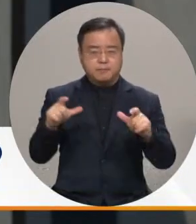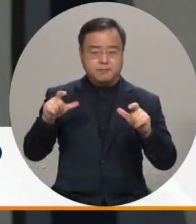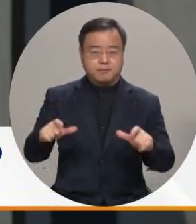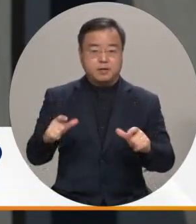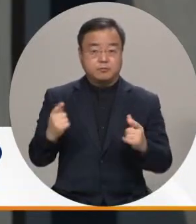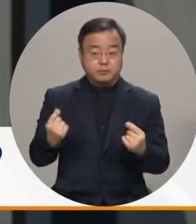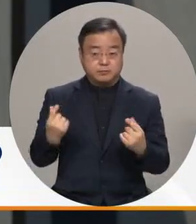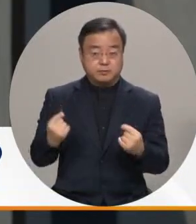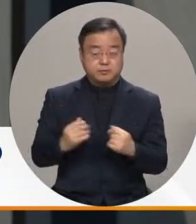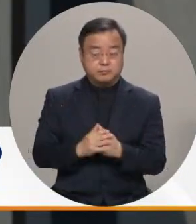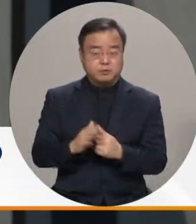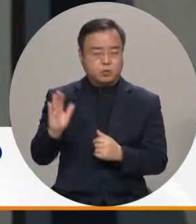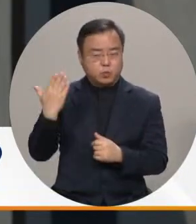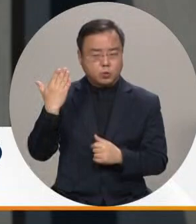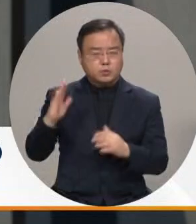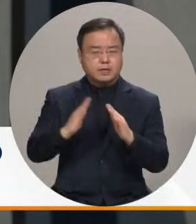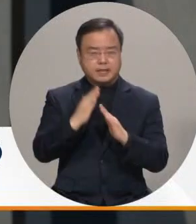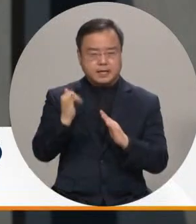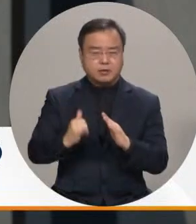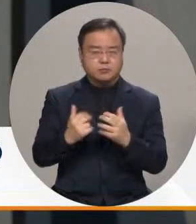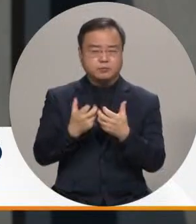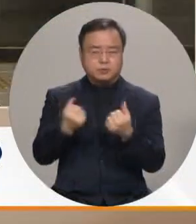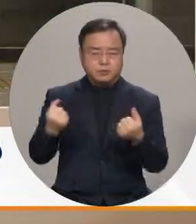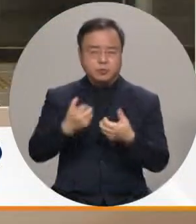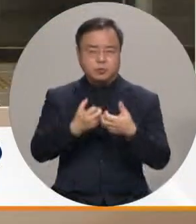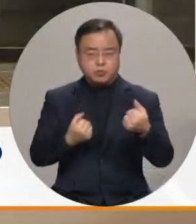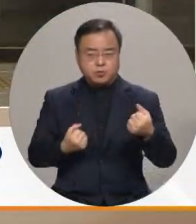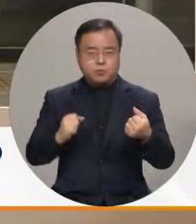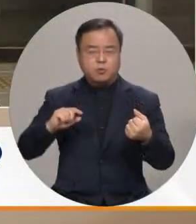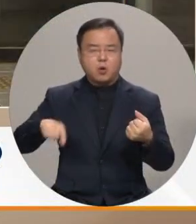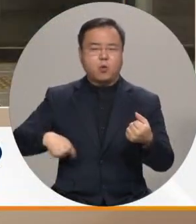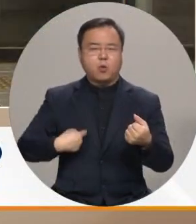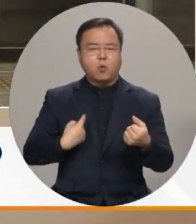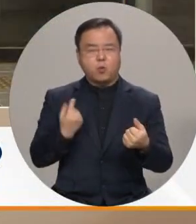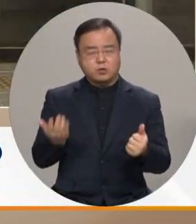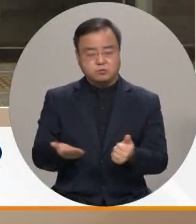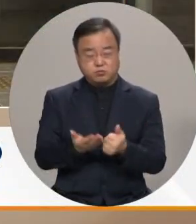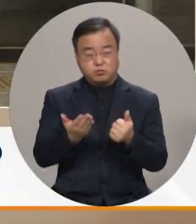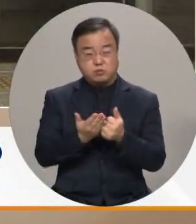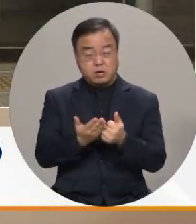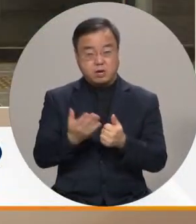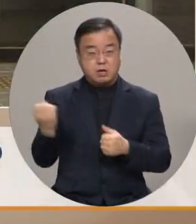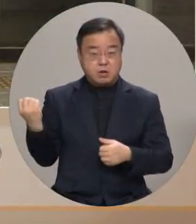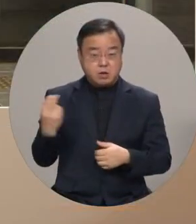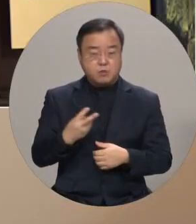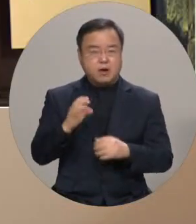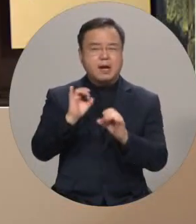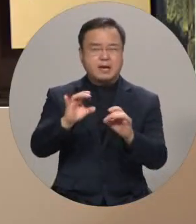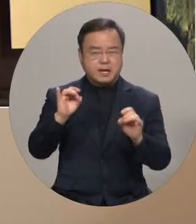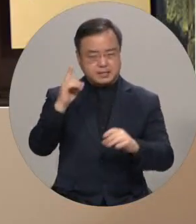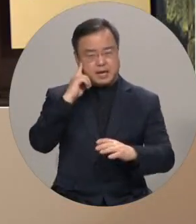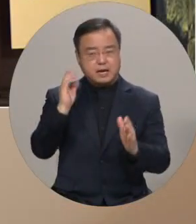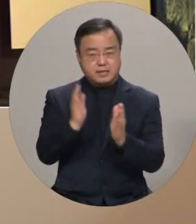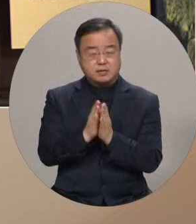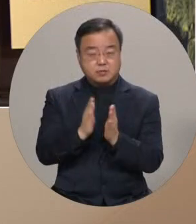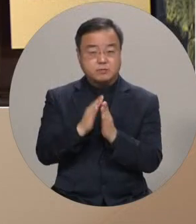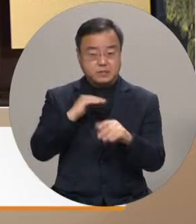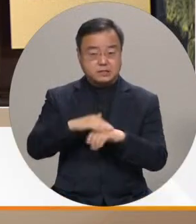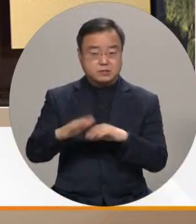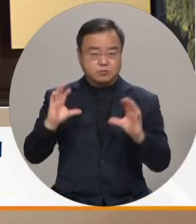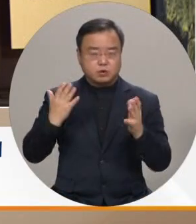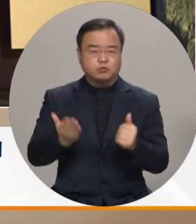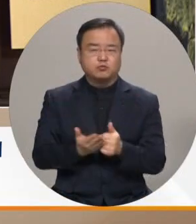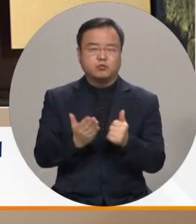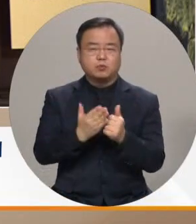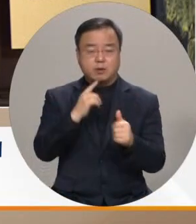가족도 핵 가족이고 육아에서도 고립 육아를 넘어서 각자도생하는 육아라고 하고 교육에서는 또 부모가